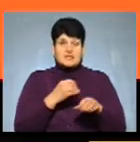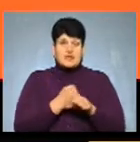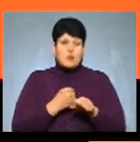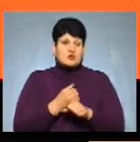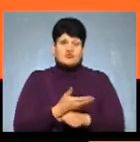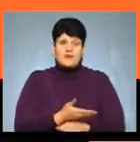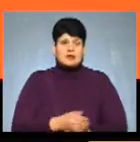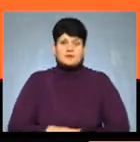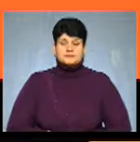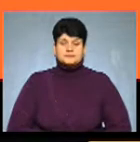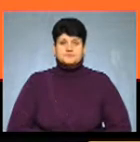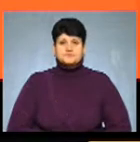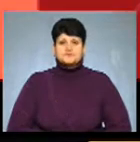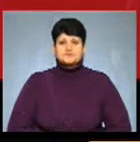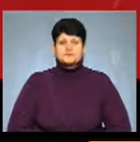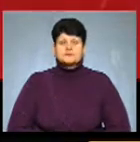доопрацювання.